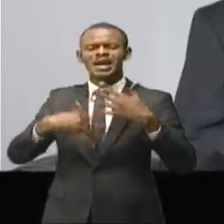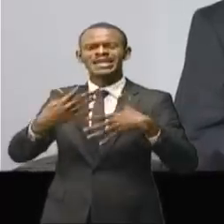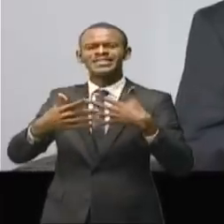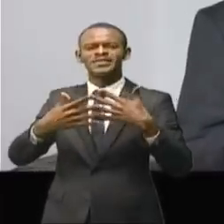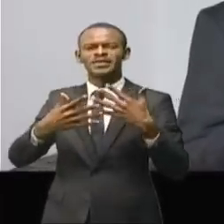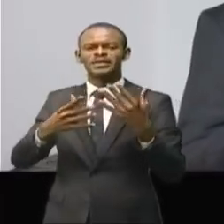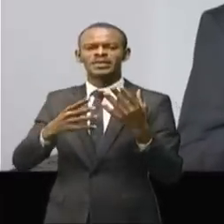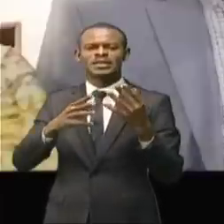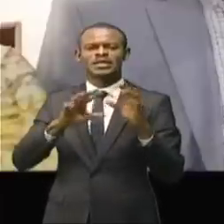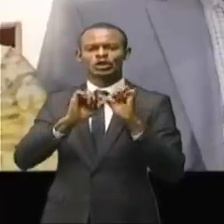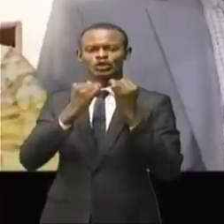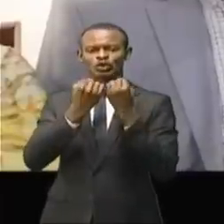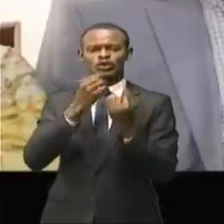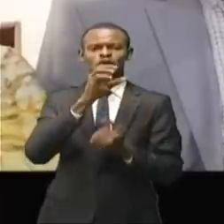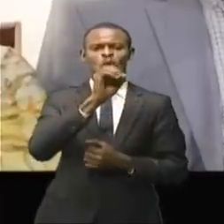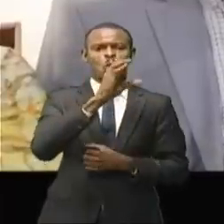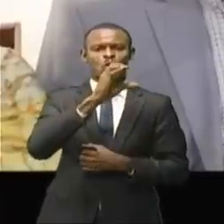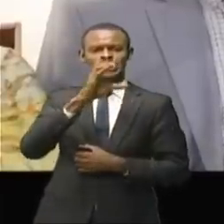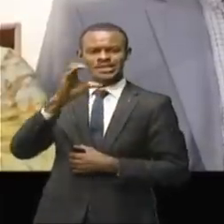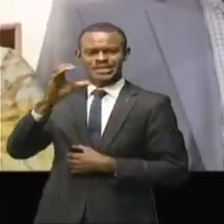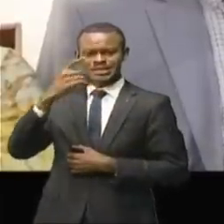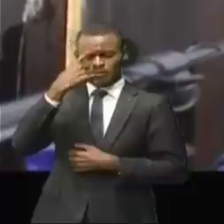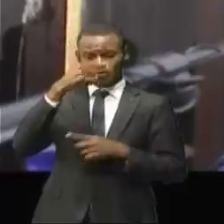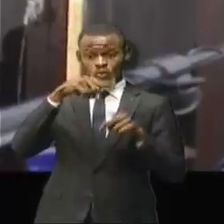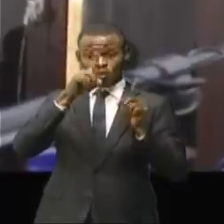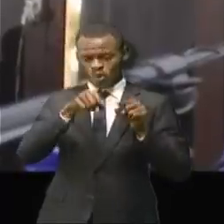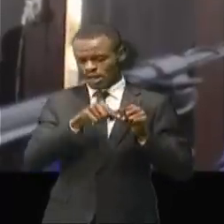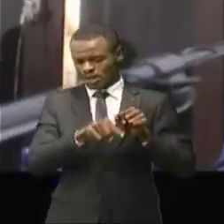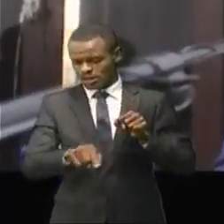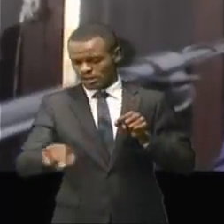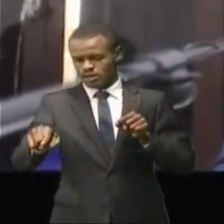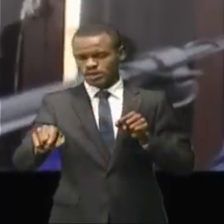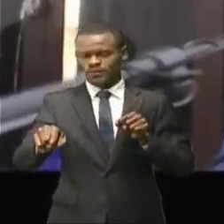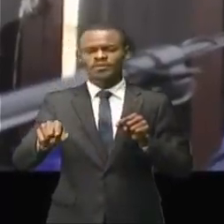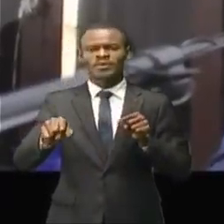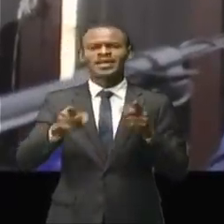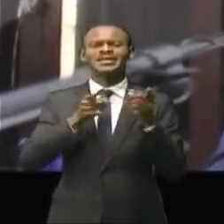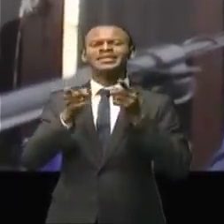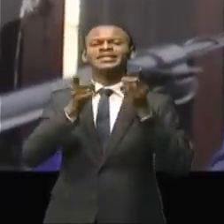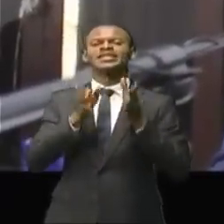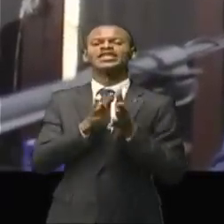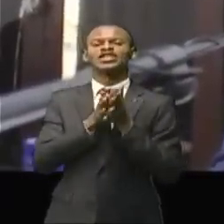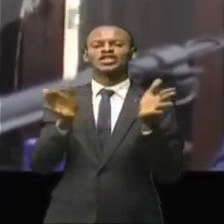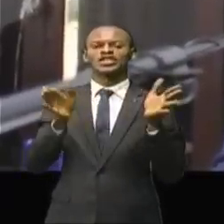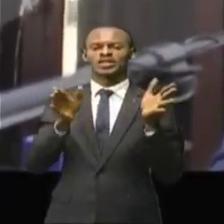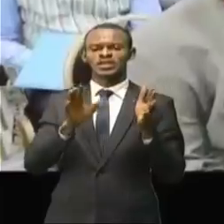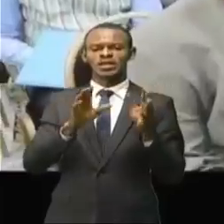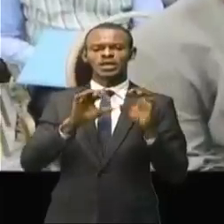l'année en cours c'est le directeur général de l'Office congolais des contrôles Étienne